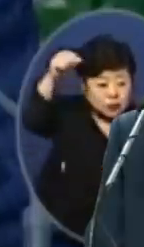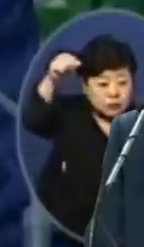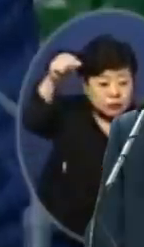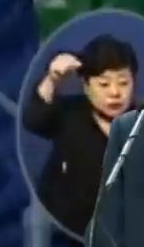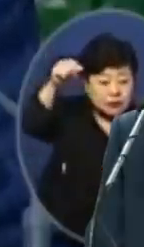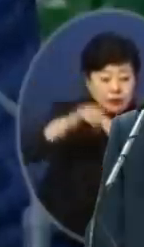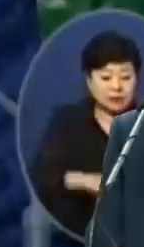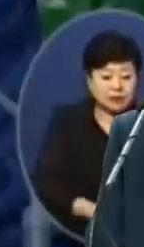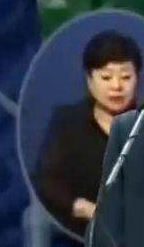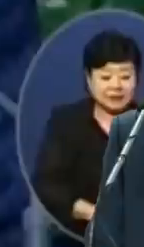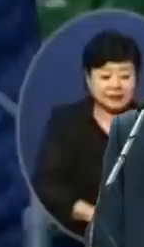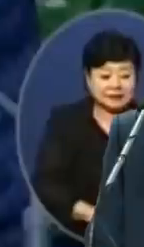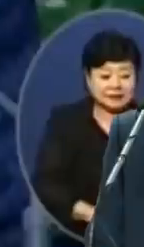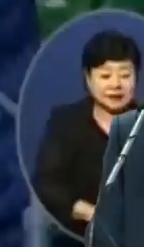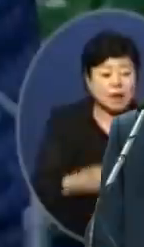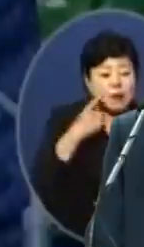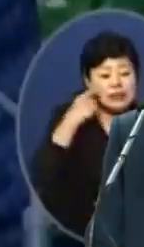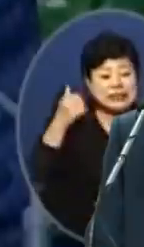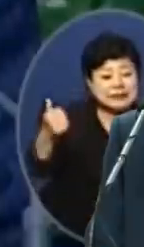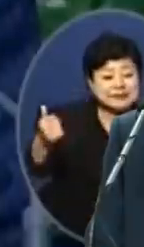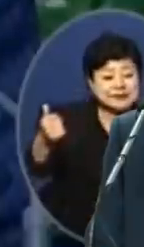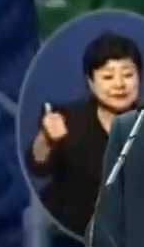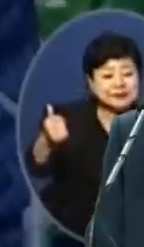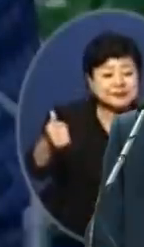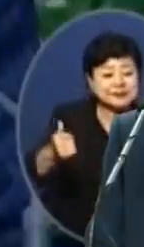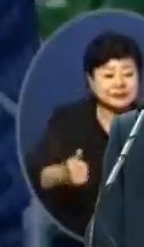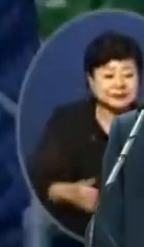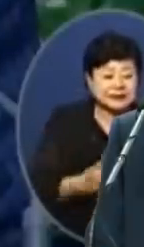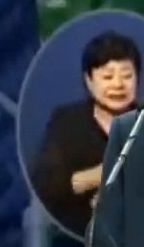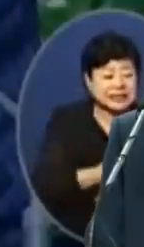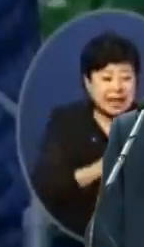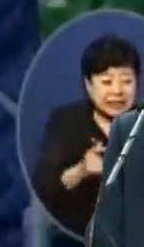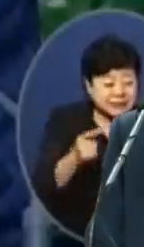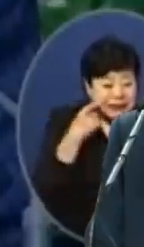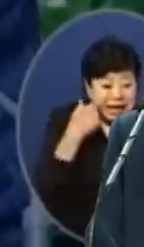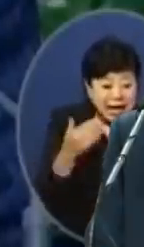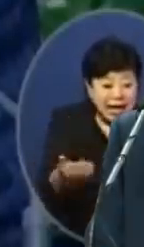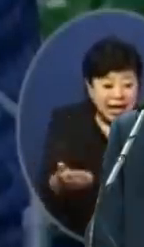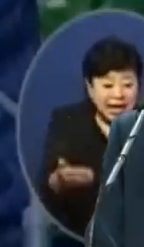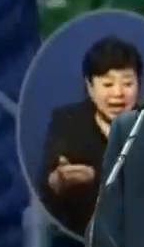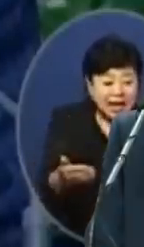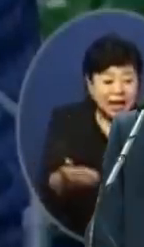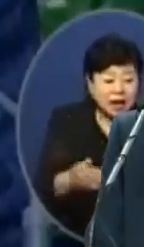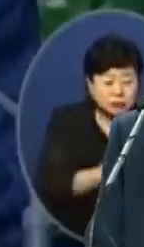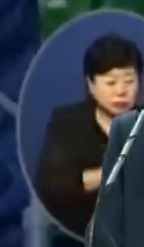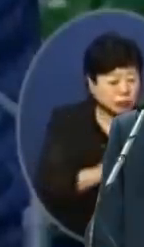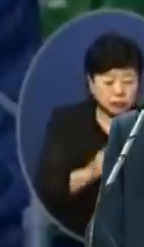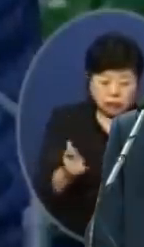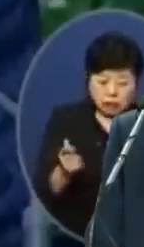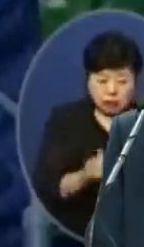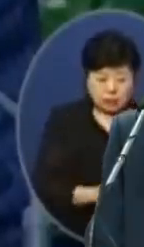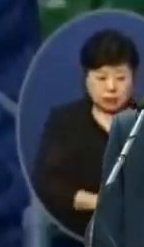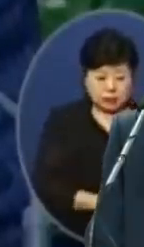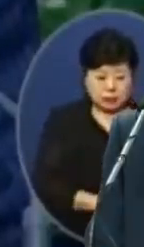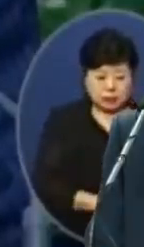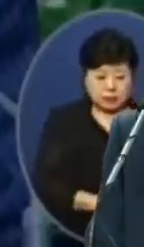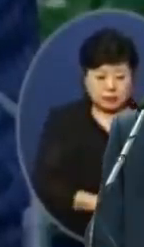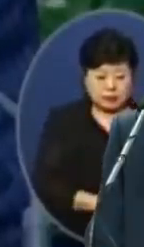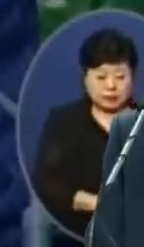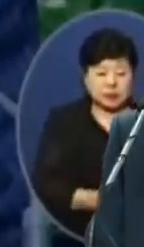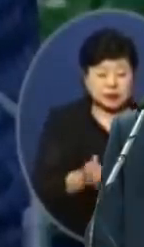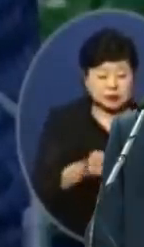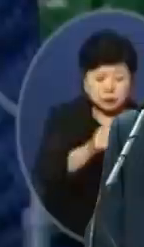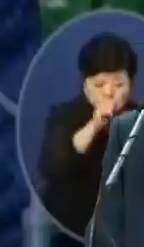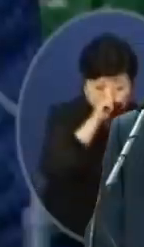끄덕입니다. 목사님 그 장난으로 하는 말 아니지요? 내가 왜 장난을 해요?